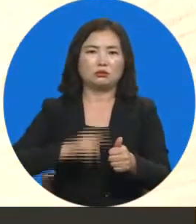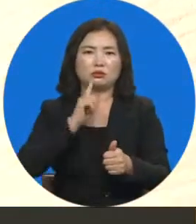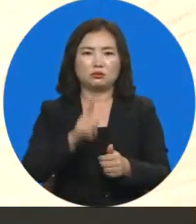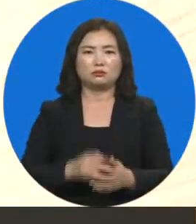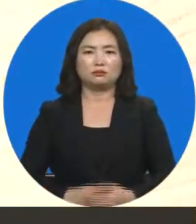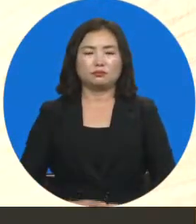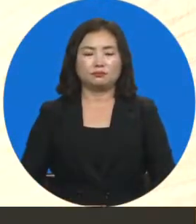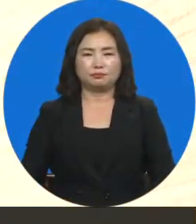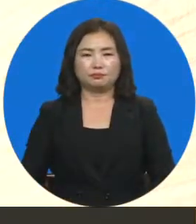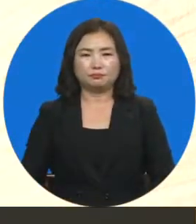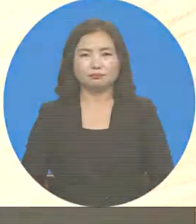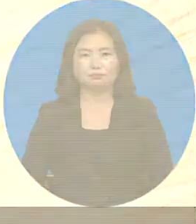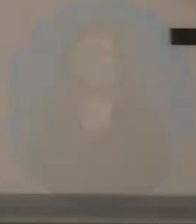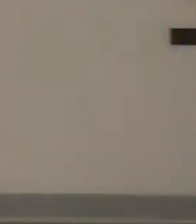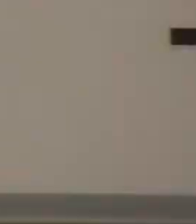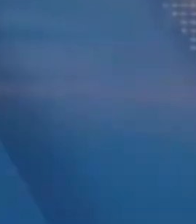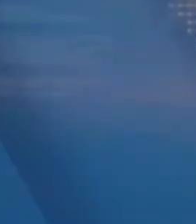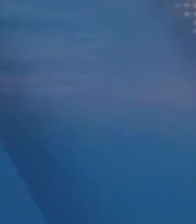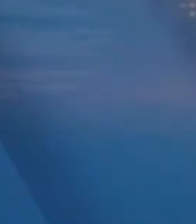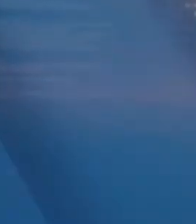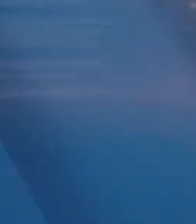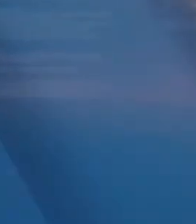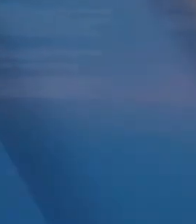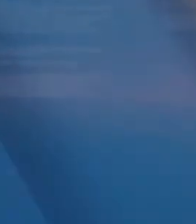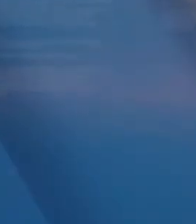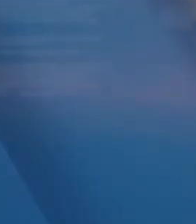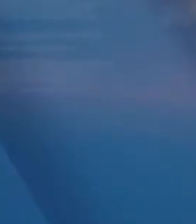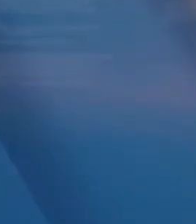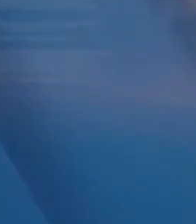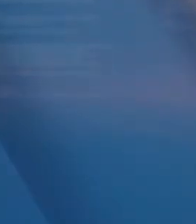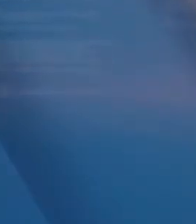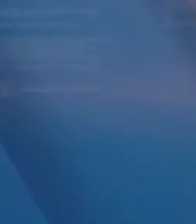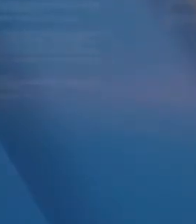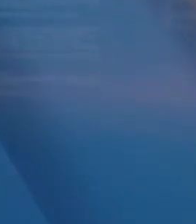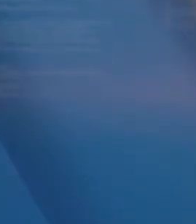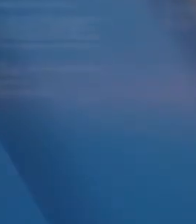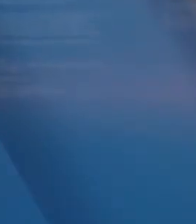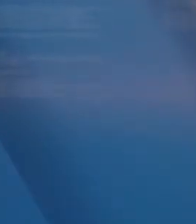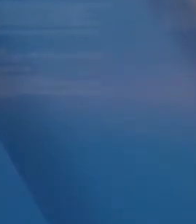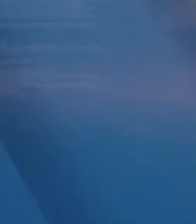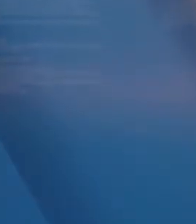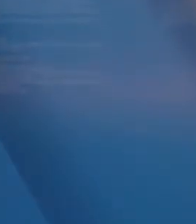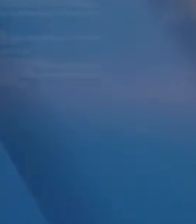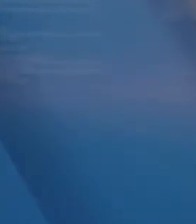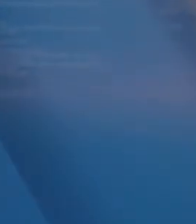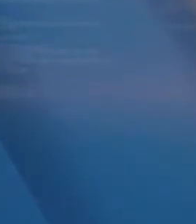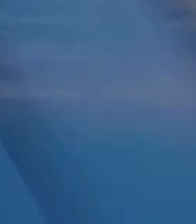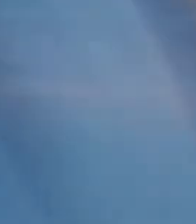지적했습니다. 이상으로 MBC 뉴스를 마치겠습니다. 고맙습니다.